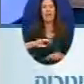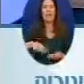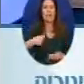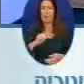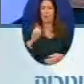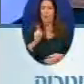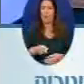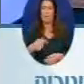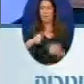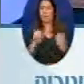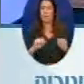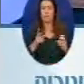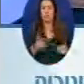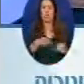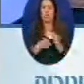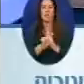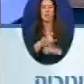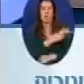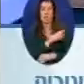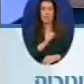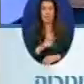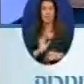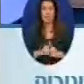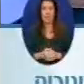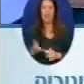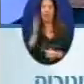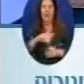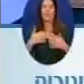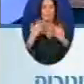אחת. לא ידעתי את זה. כן. אני, עוד סיפור שהדליק